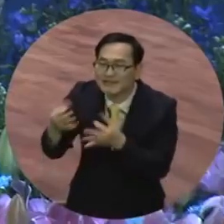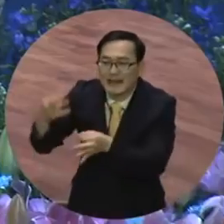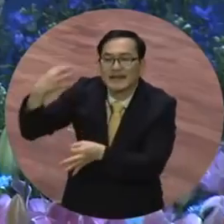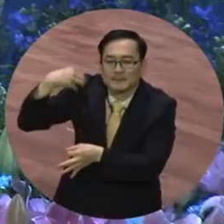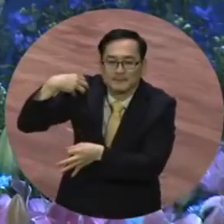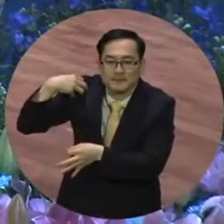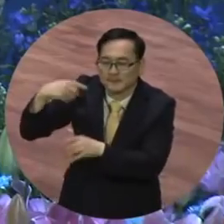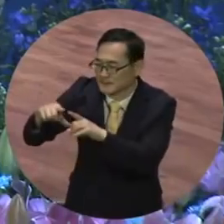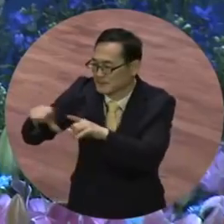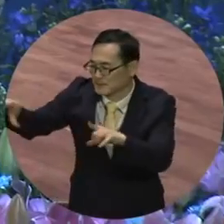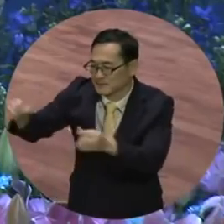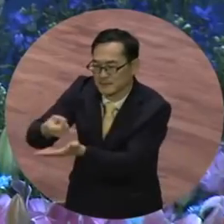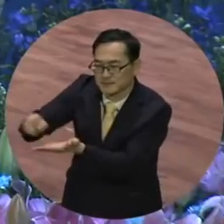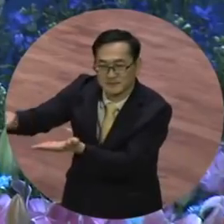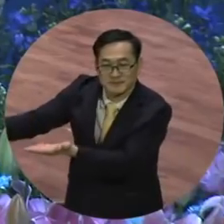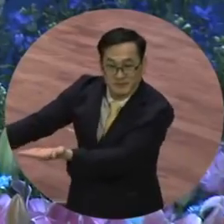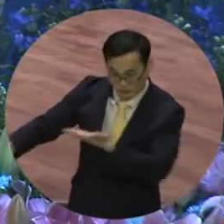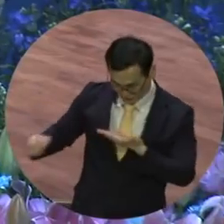있어요. 수표라는 거는.